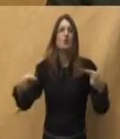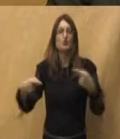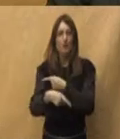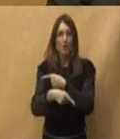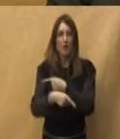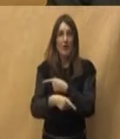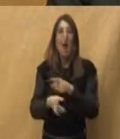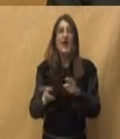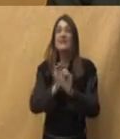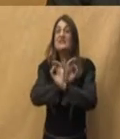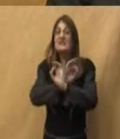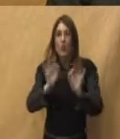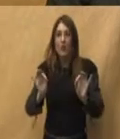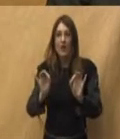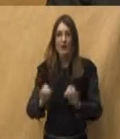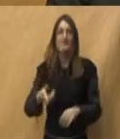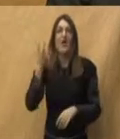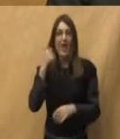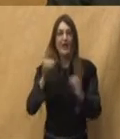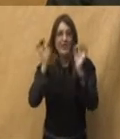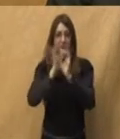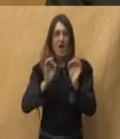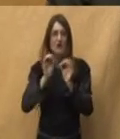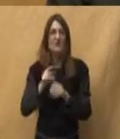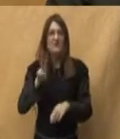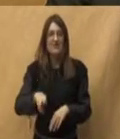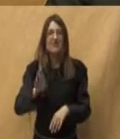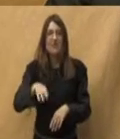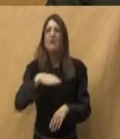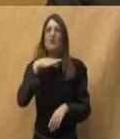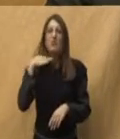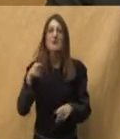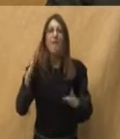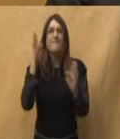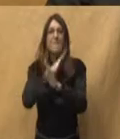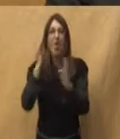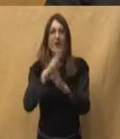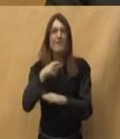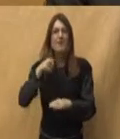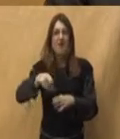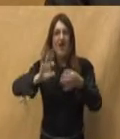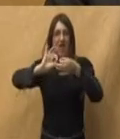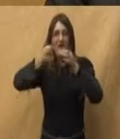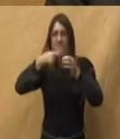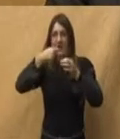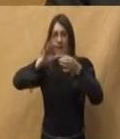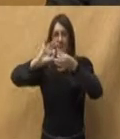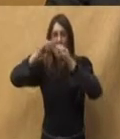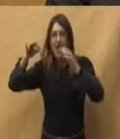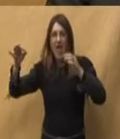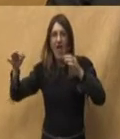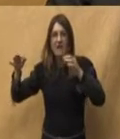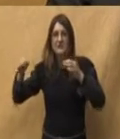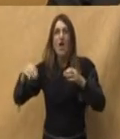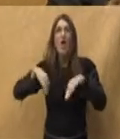sustava i tad je sve u redu. Nažalost, ja moram reći sljedeće, da dolazi do dosta čestih poremećaja u prehrambenom lancu i tada